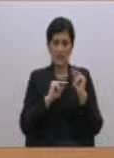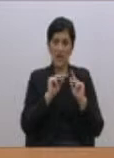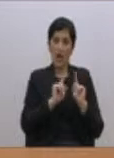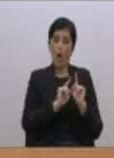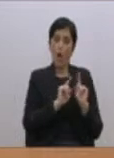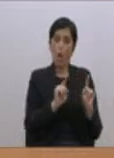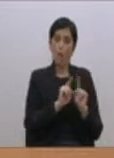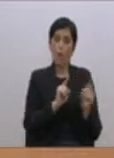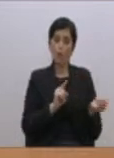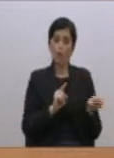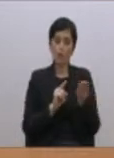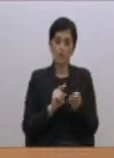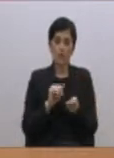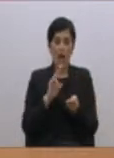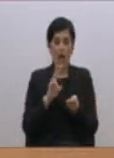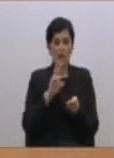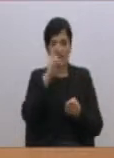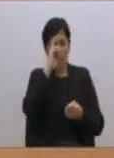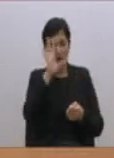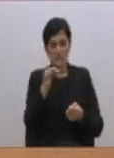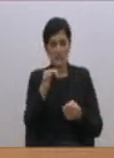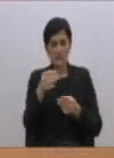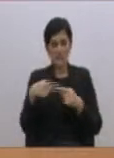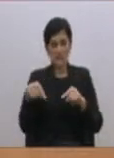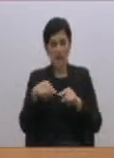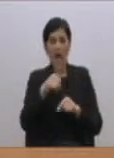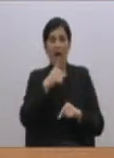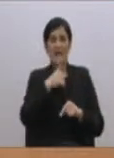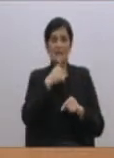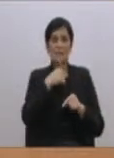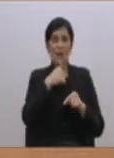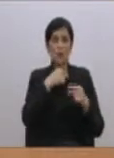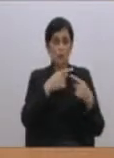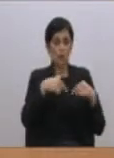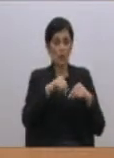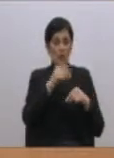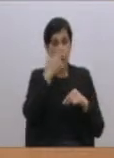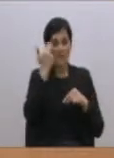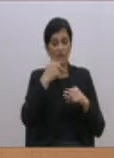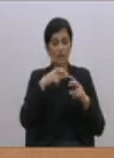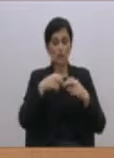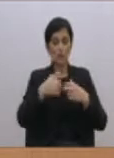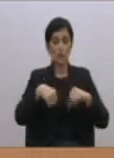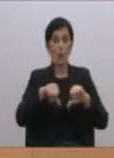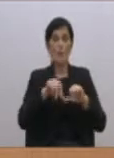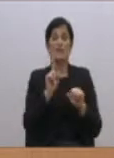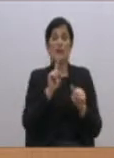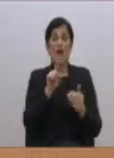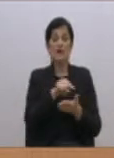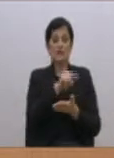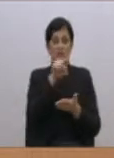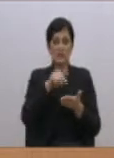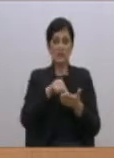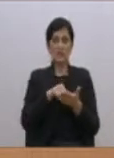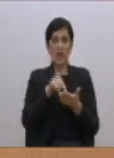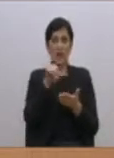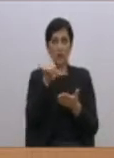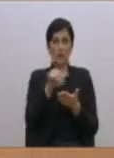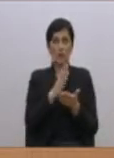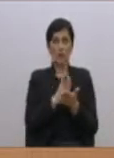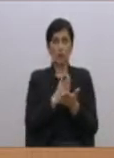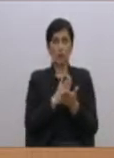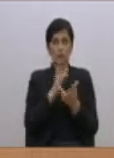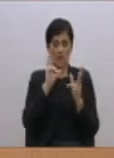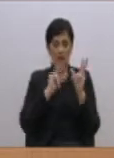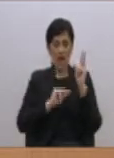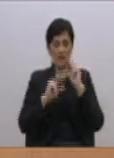ოპოზიცია, ან სამოქალაქო სექტორი, ან ექსპერტული წრეები, ან ვენეციის კომისია. Აი რა საკითხზე გაქვთ